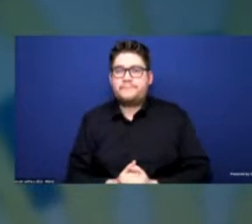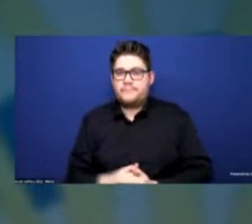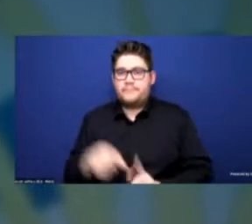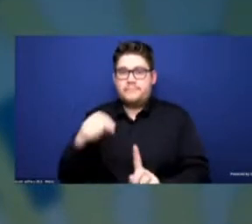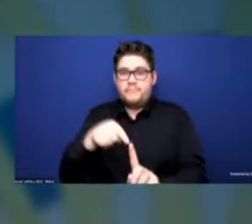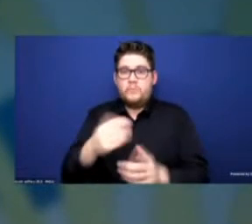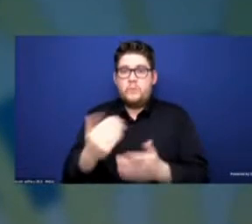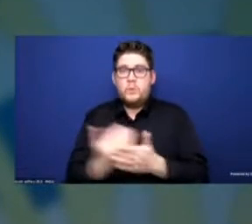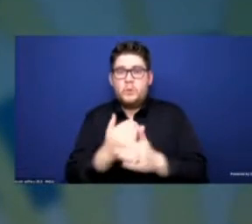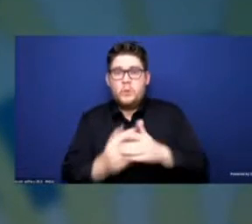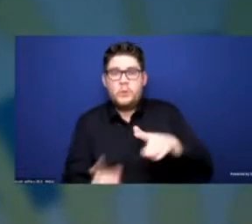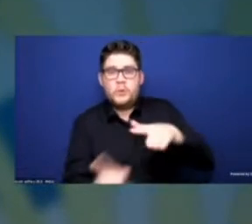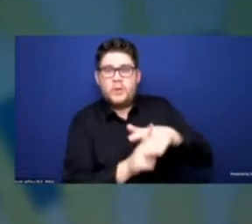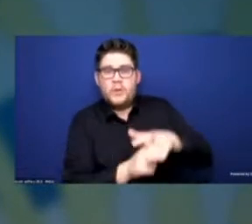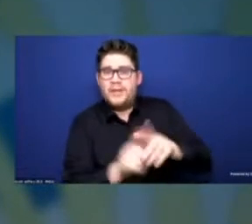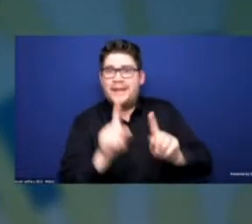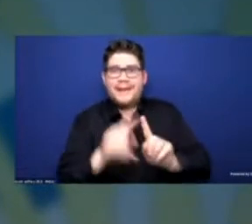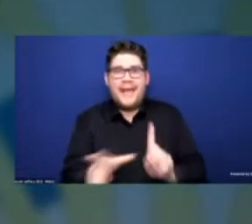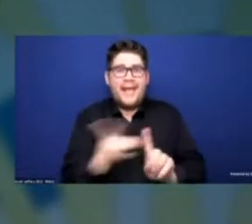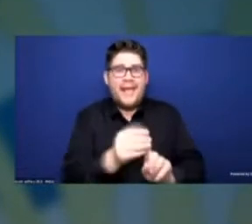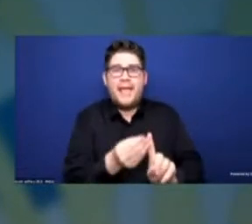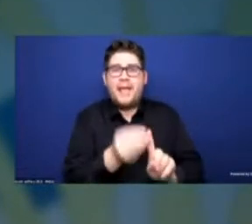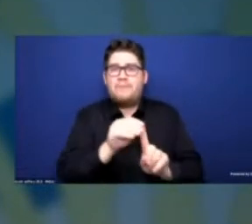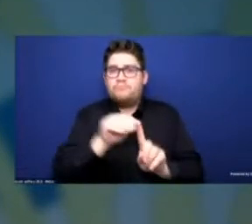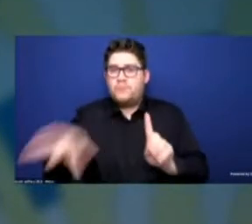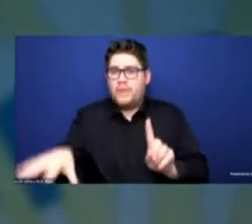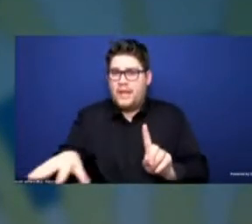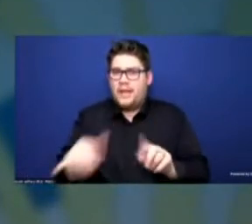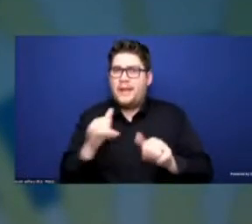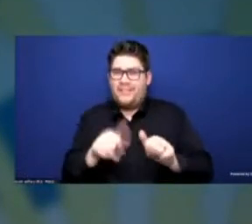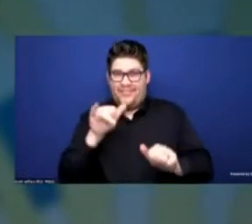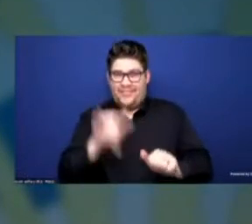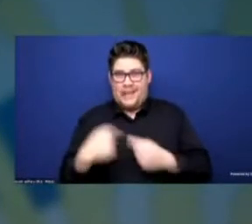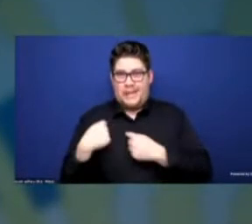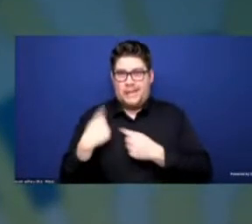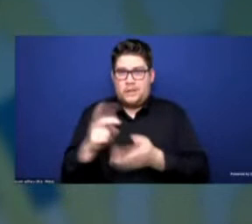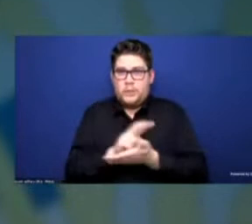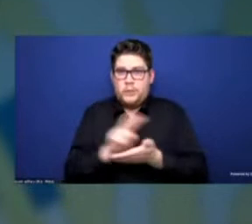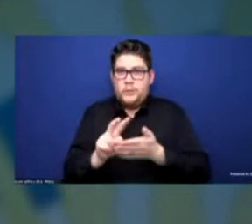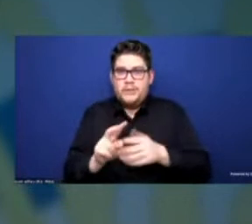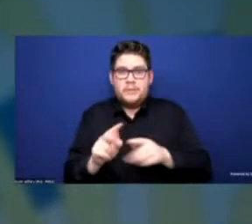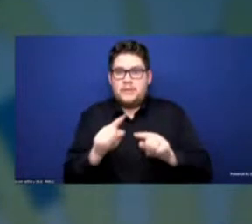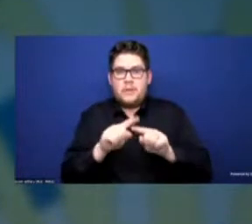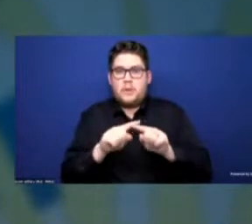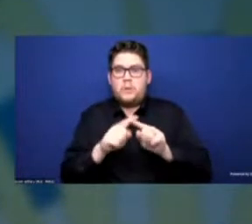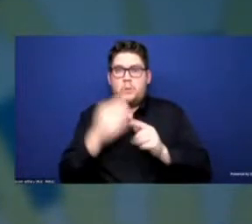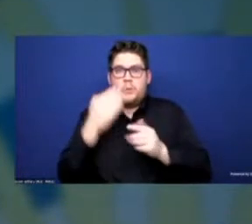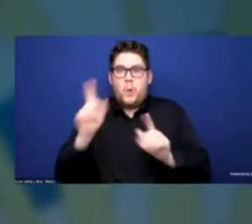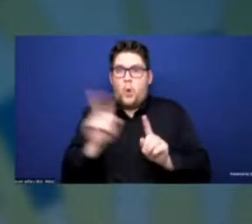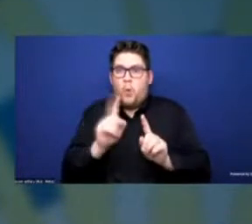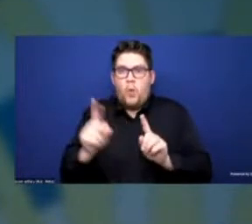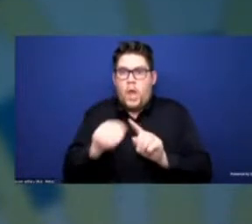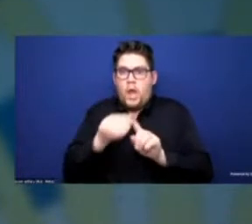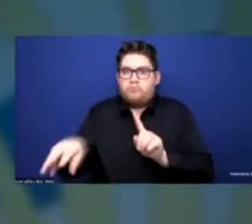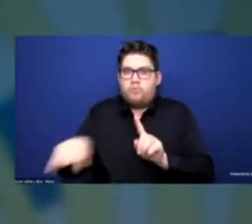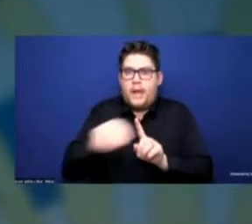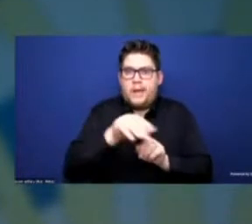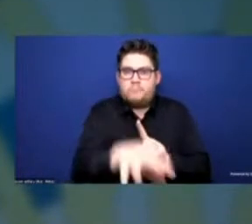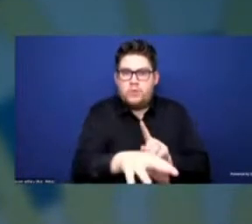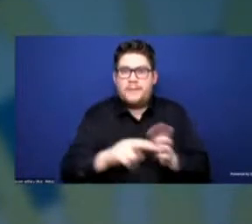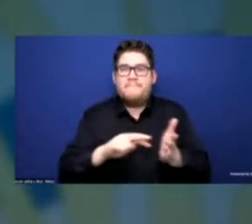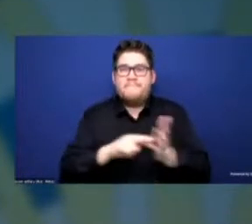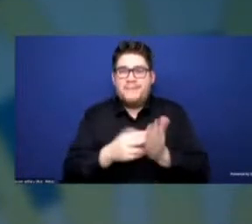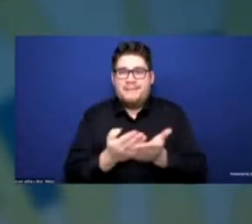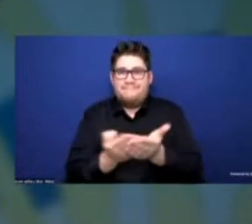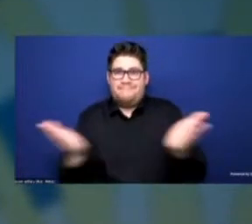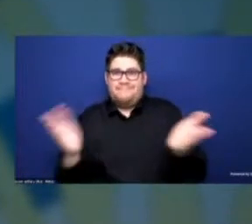more commonly in the past 2 weeks. This is an important slide. It looks at our 他说这 daily 张 case count 图 by 也很重 age. 要，这